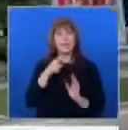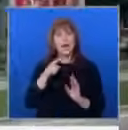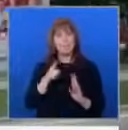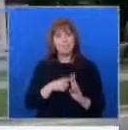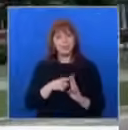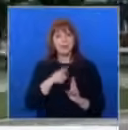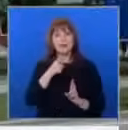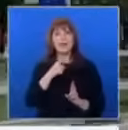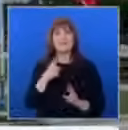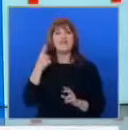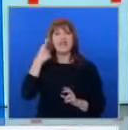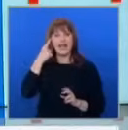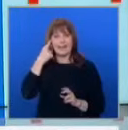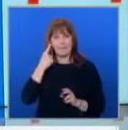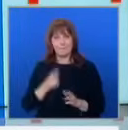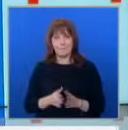е Виетнам.